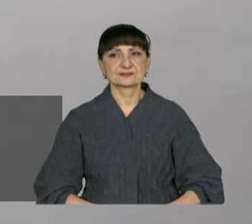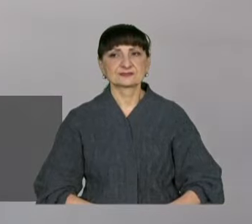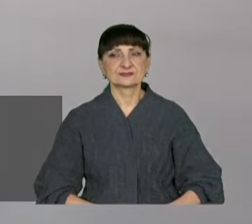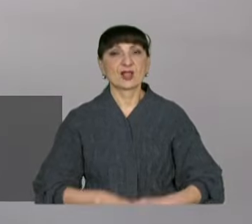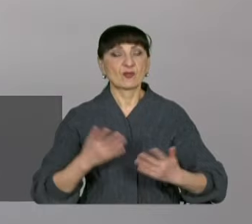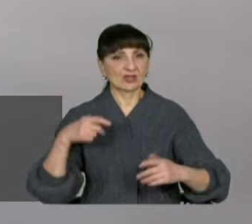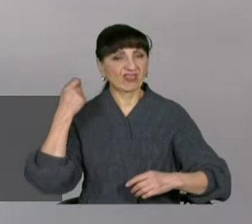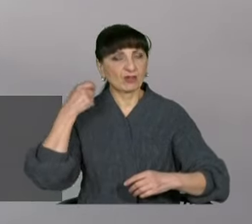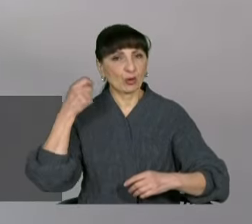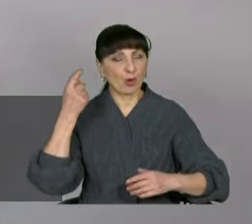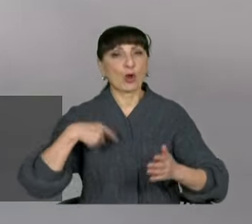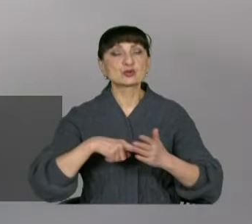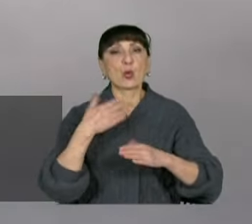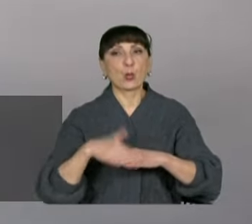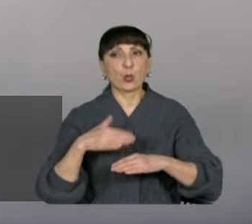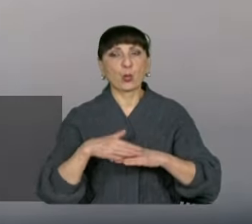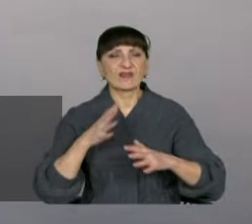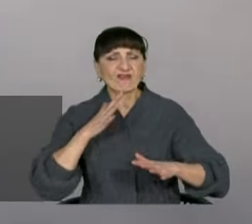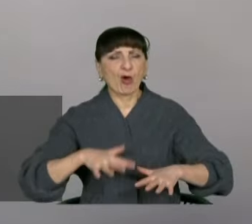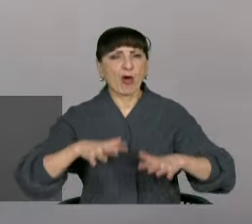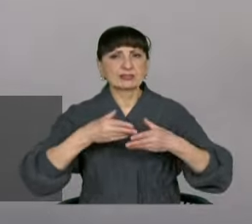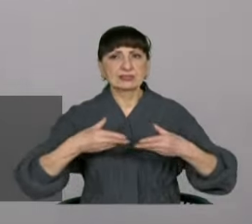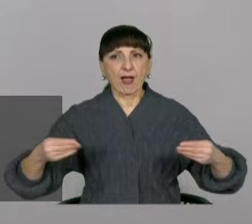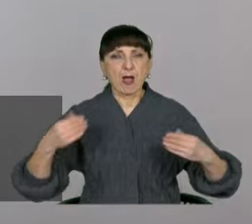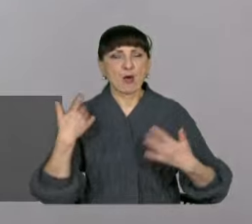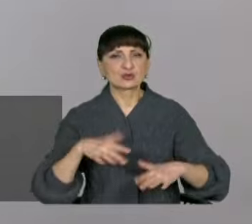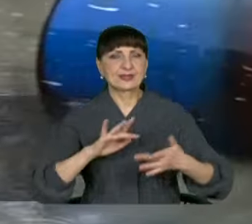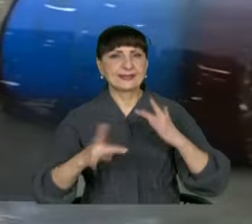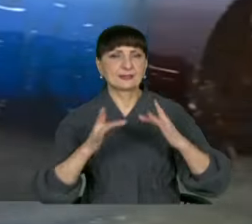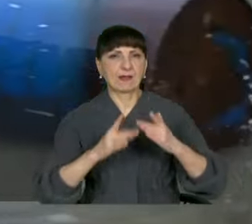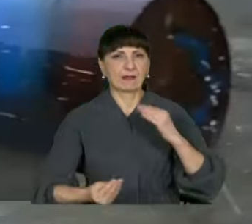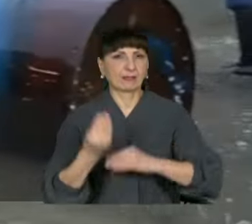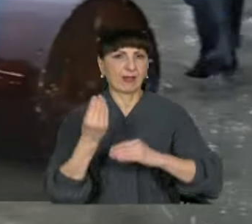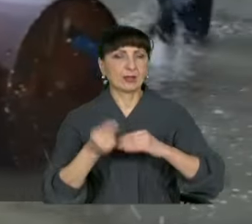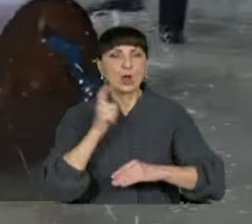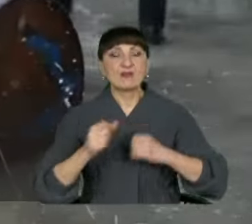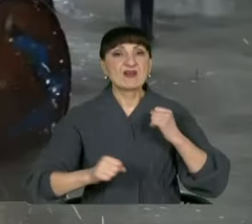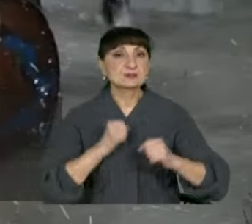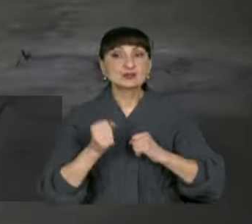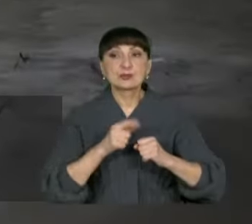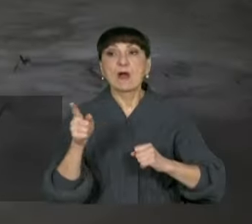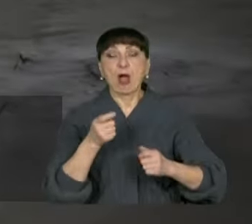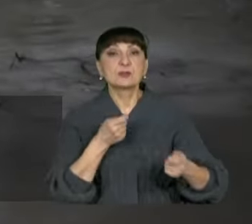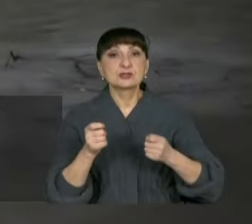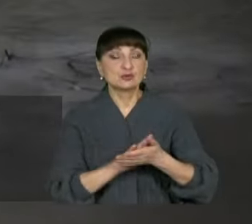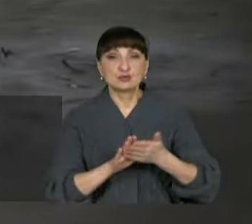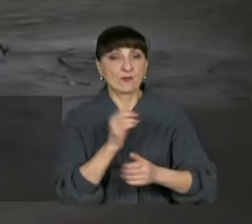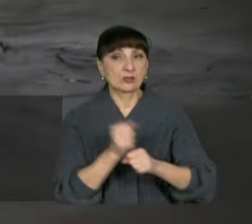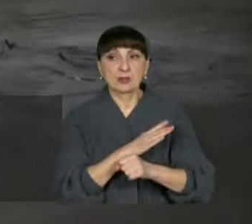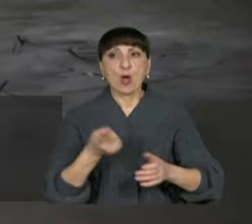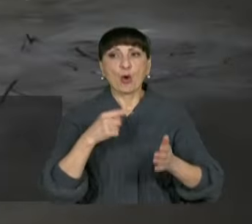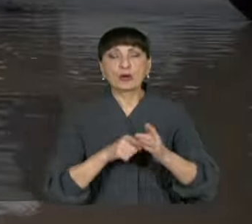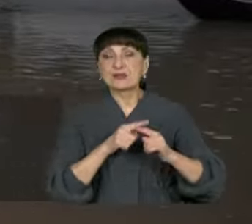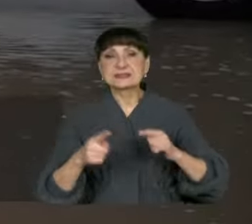Такие видеоролики с городских улиц, утопающих в воде, буквально заполонили соцсети. Люди возмущены бездействием местной администрации. Город